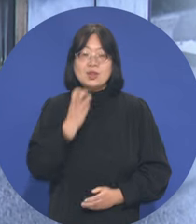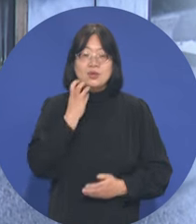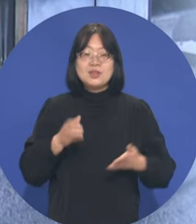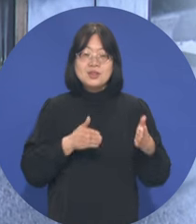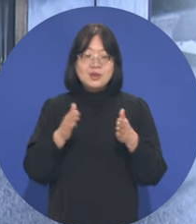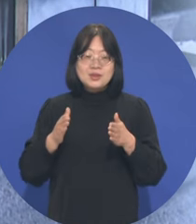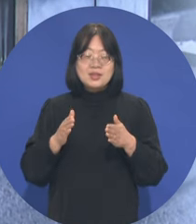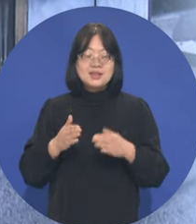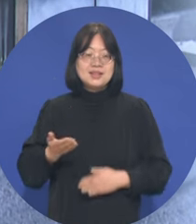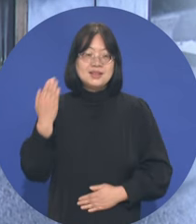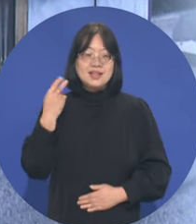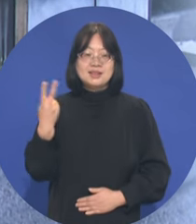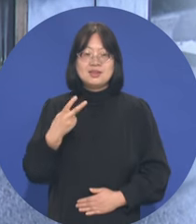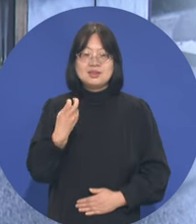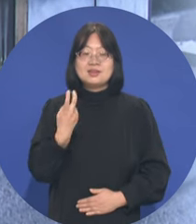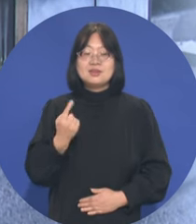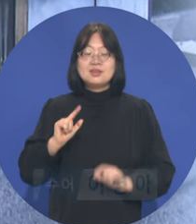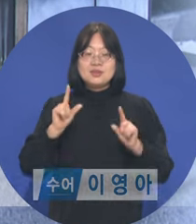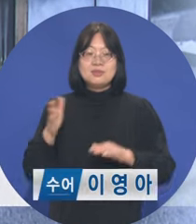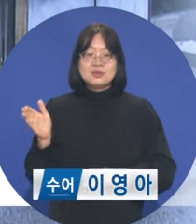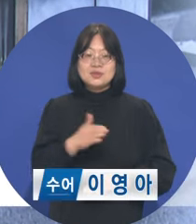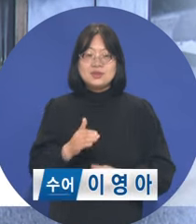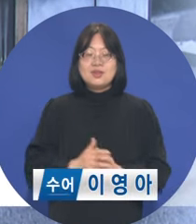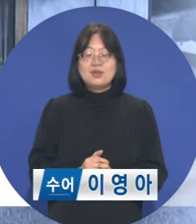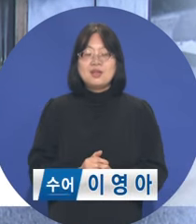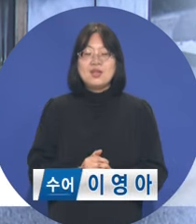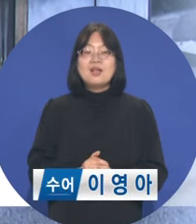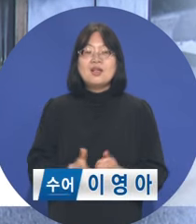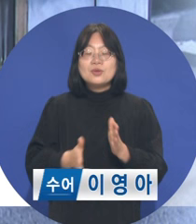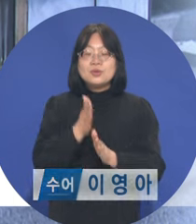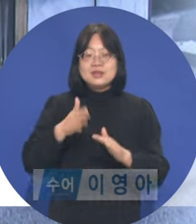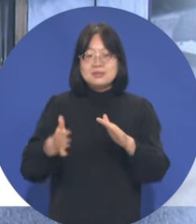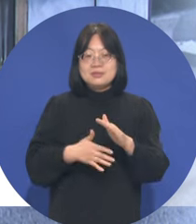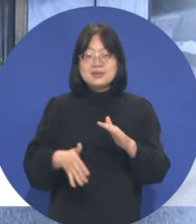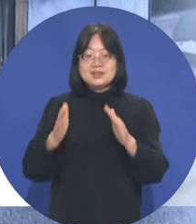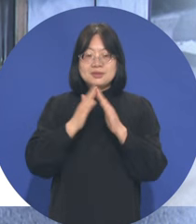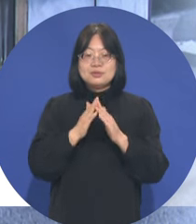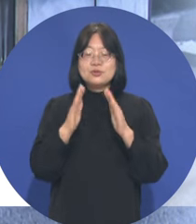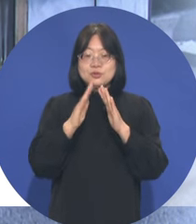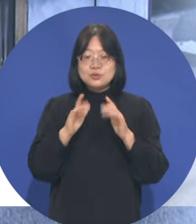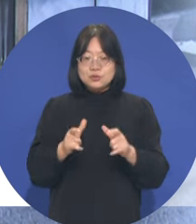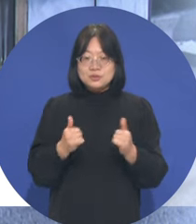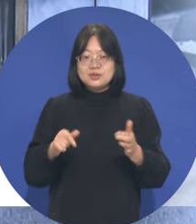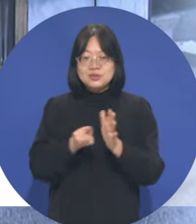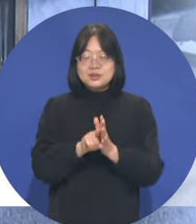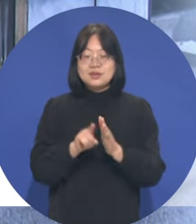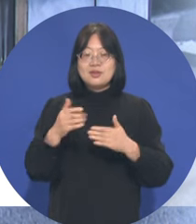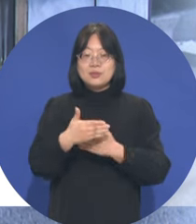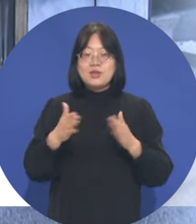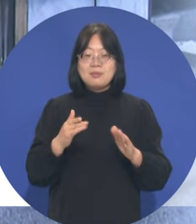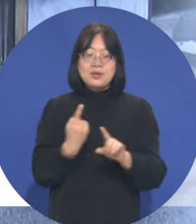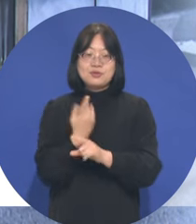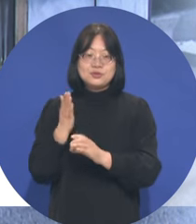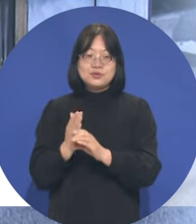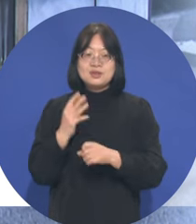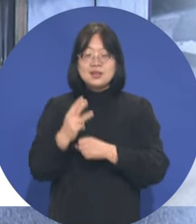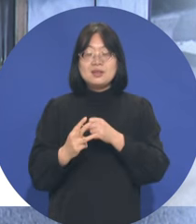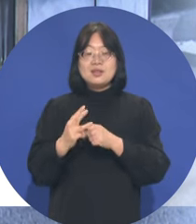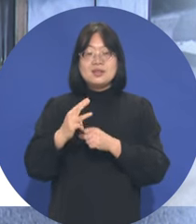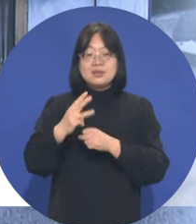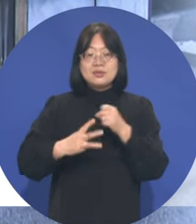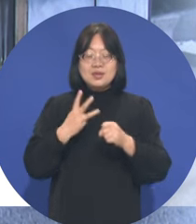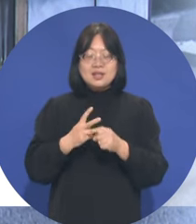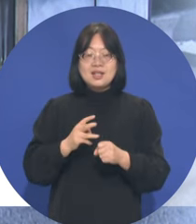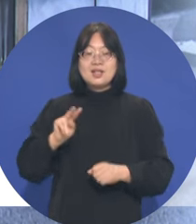경기도는 지난 2021년부터 돈의 도시 빈집들을 주민들을 위한 공간으로 바꿔 나가고 있습니다 3년간 200호가